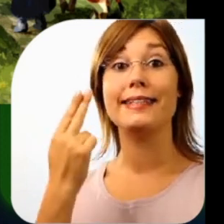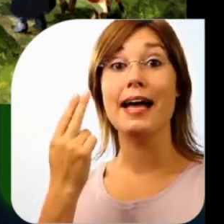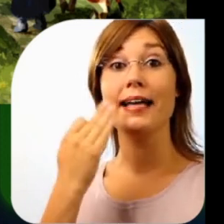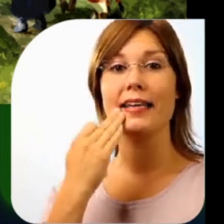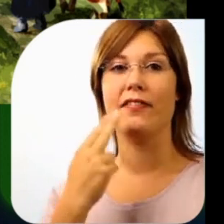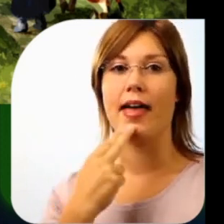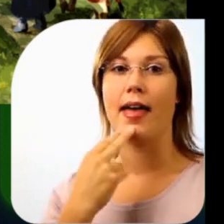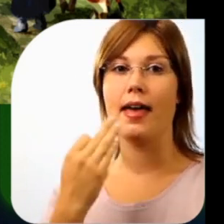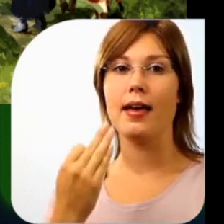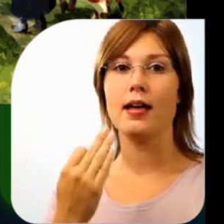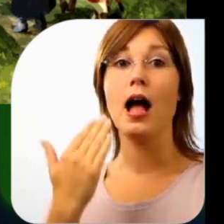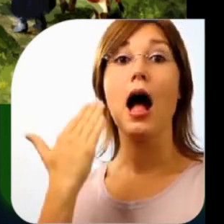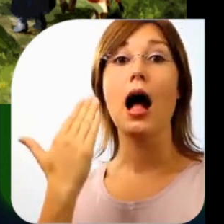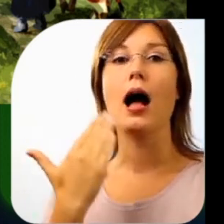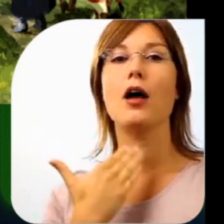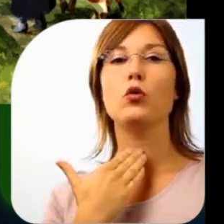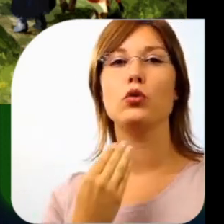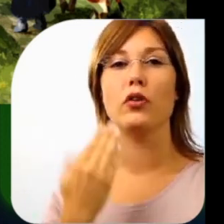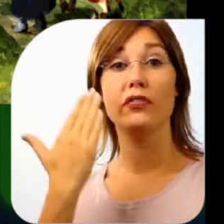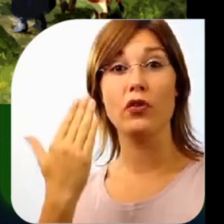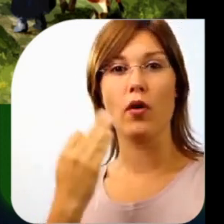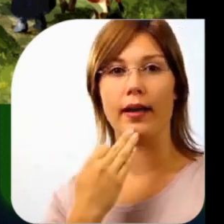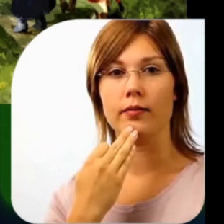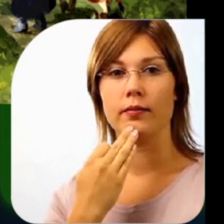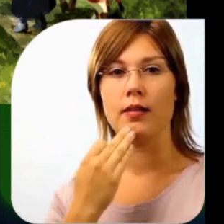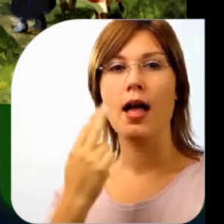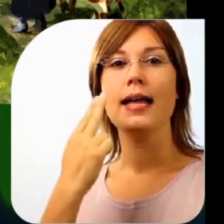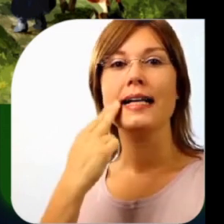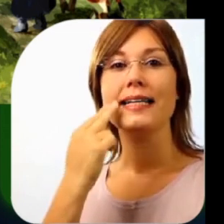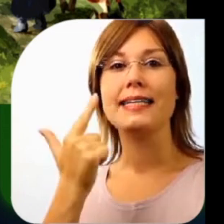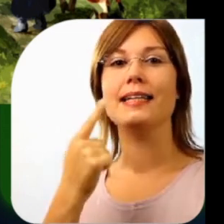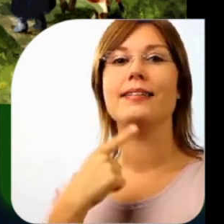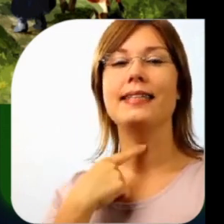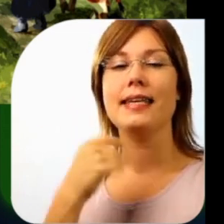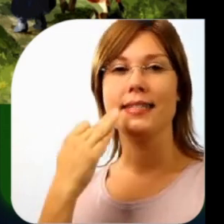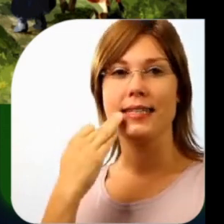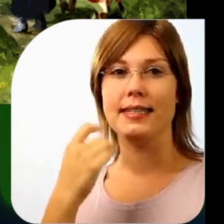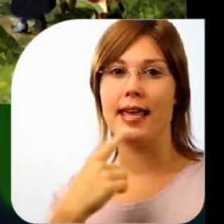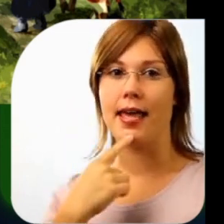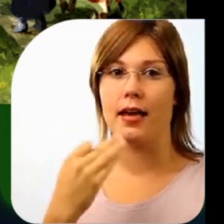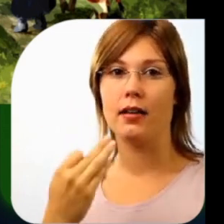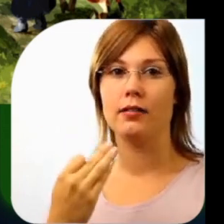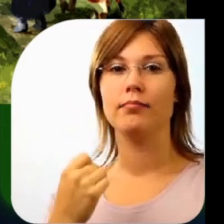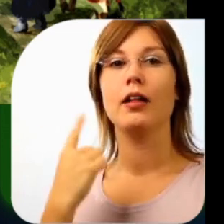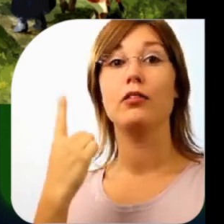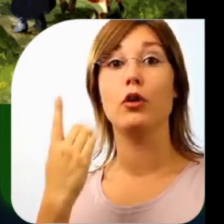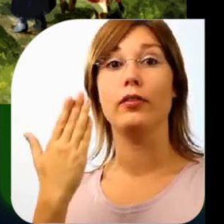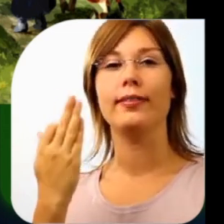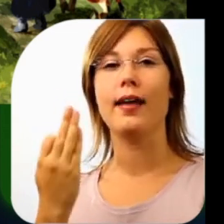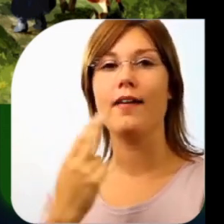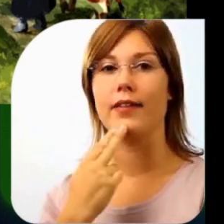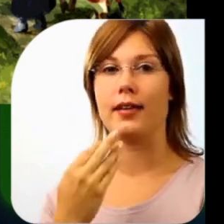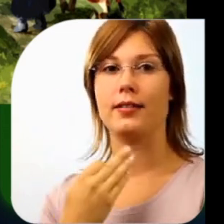Ils arrivèrent à une forêt qu'ils décidèrent